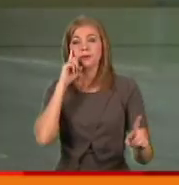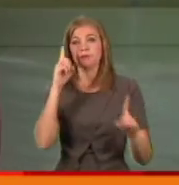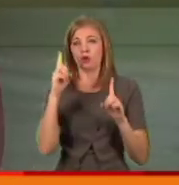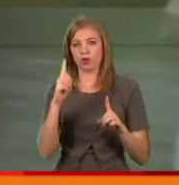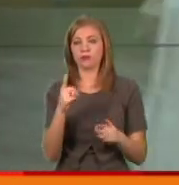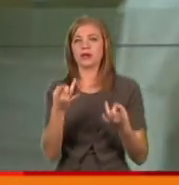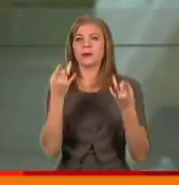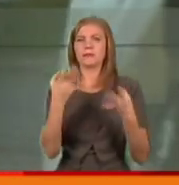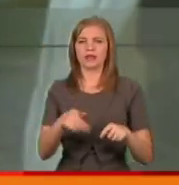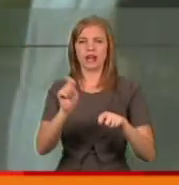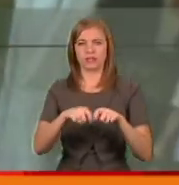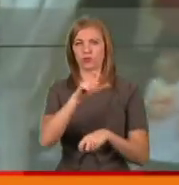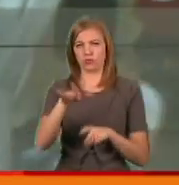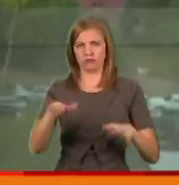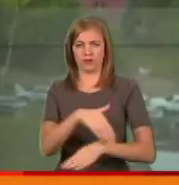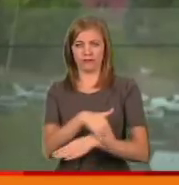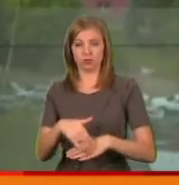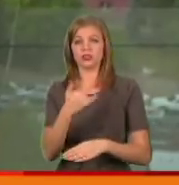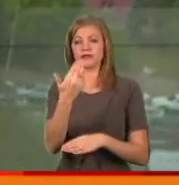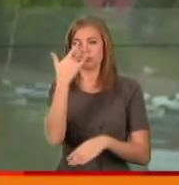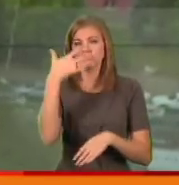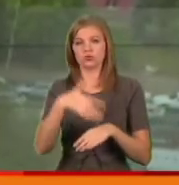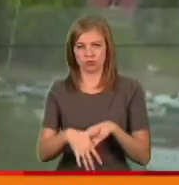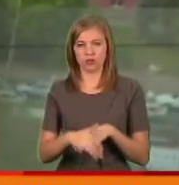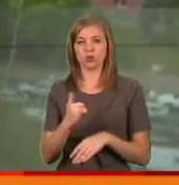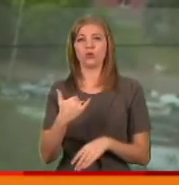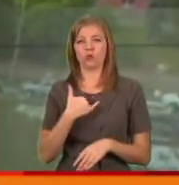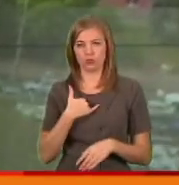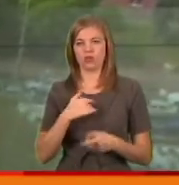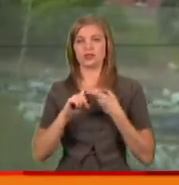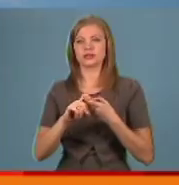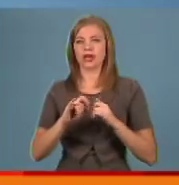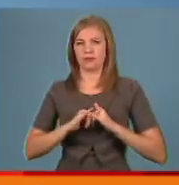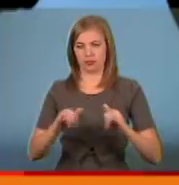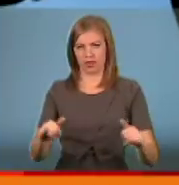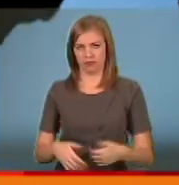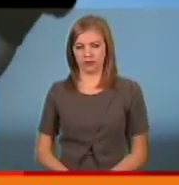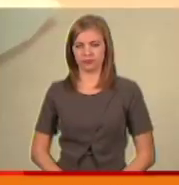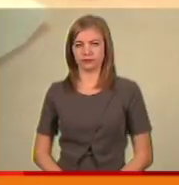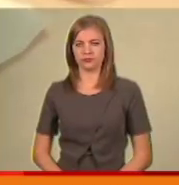приголомшить. Банальне тестування людей на вулиці. І ви зрозумієте, у нас епідемія.